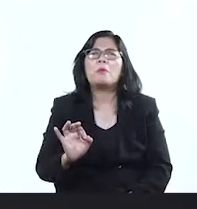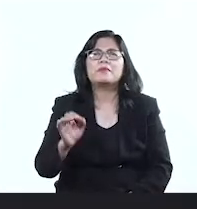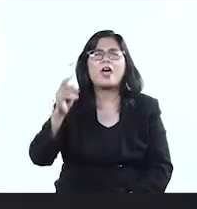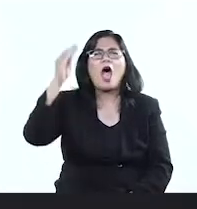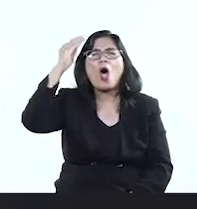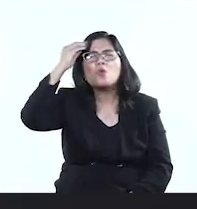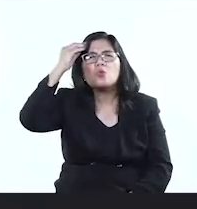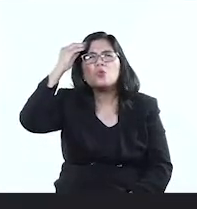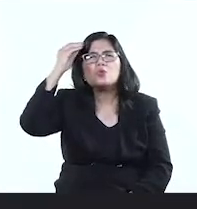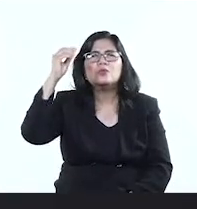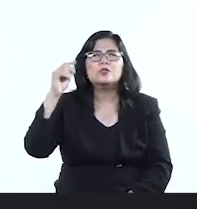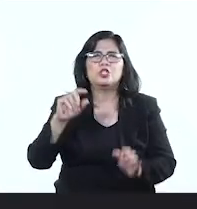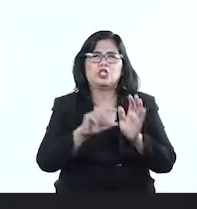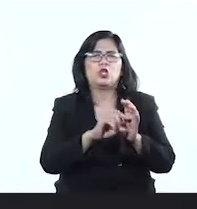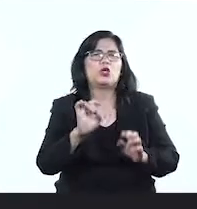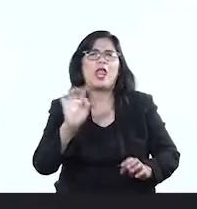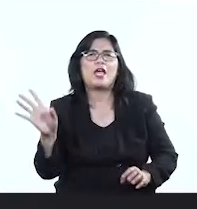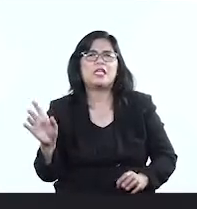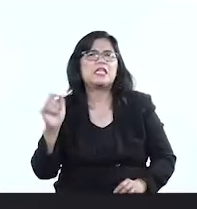hai kenapa sih kamu kalau